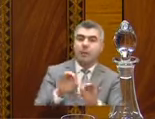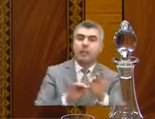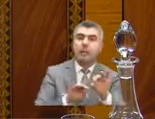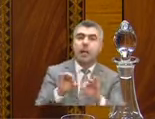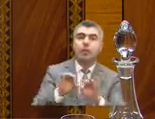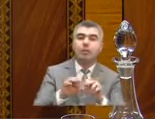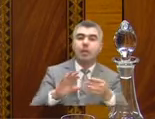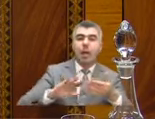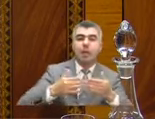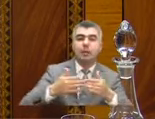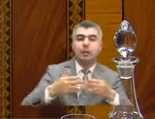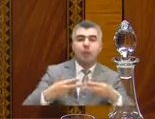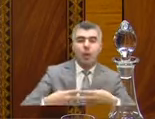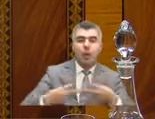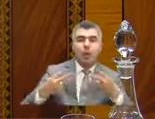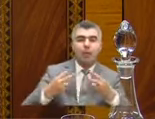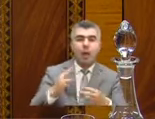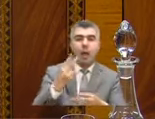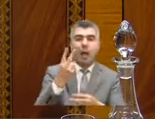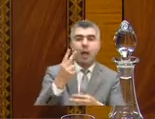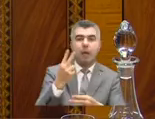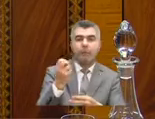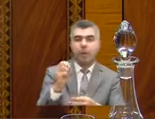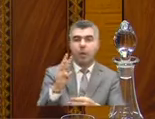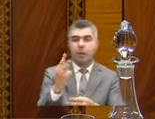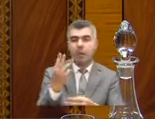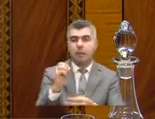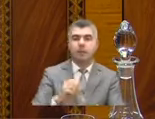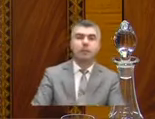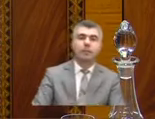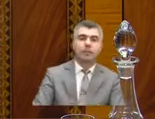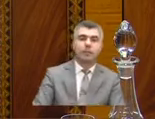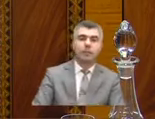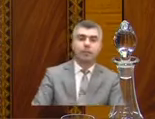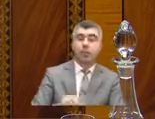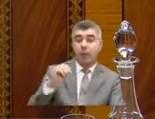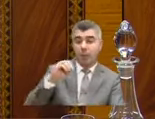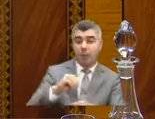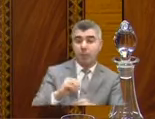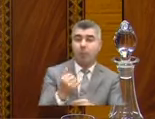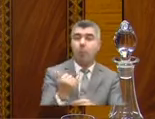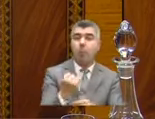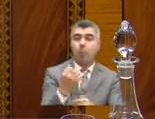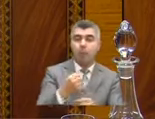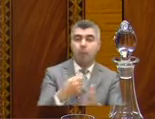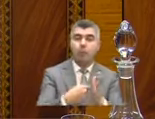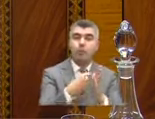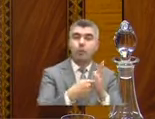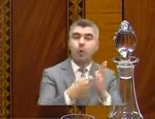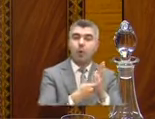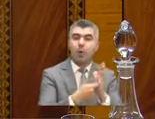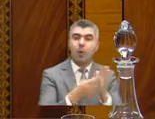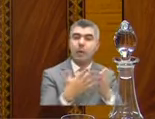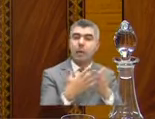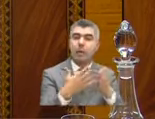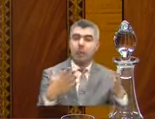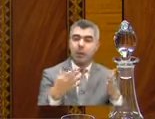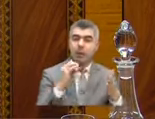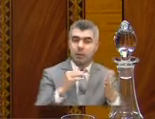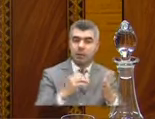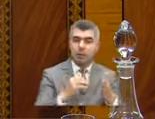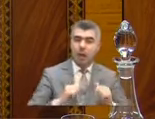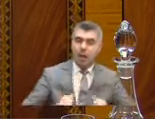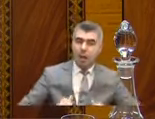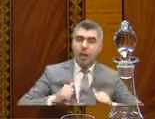الرقمية المغرب الرقمي 2030، كما ستعطي أهمية خاصة لتنفيذ المشاريع الضخمة المرتبطة